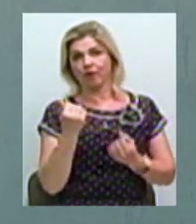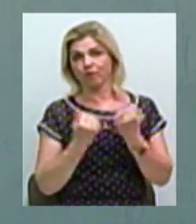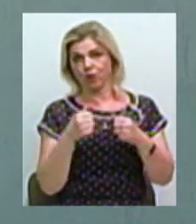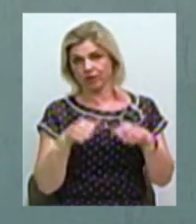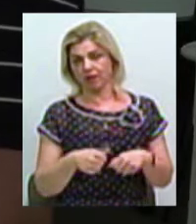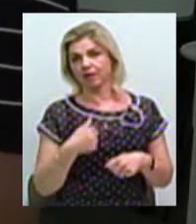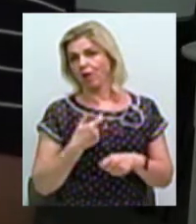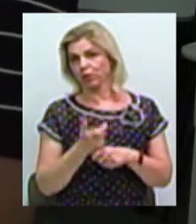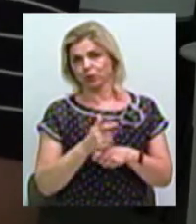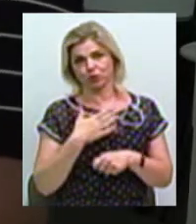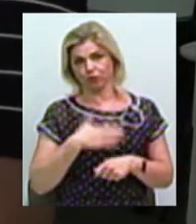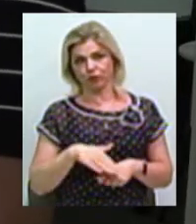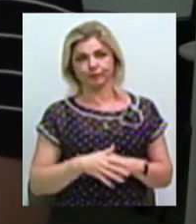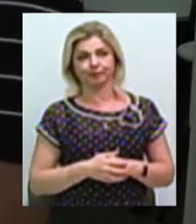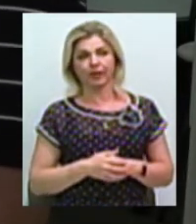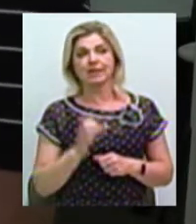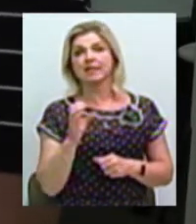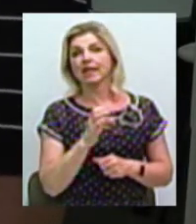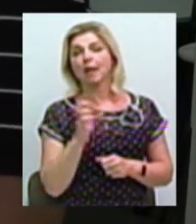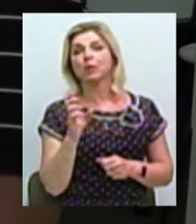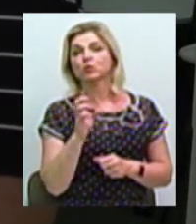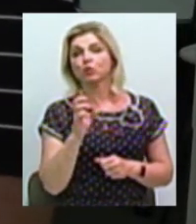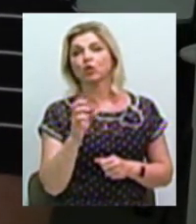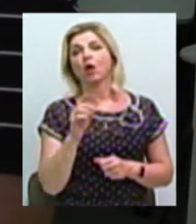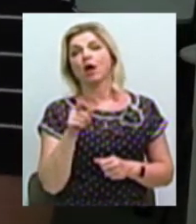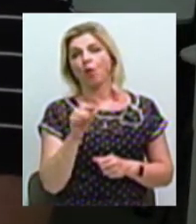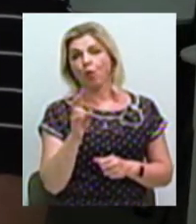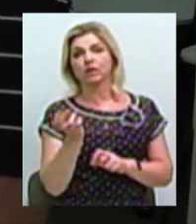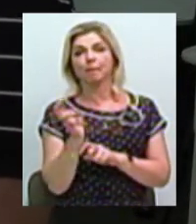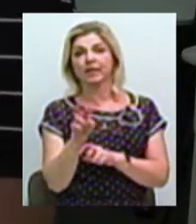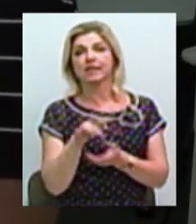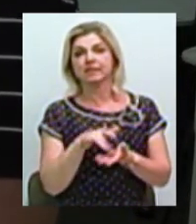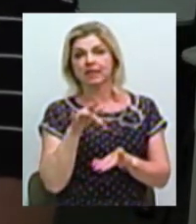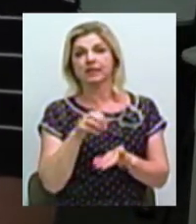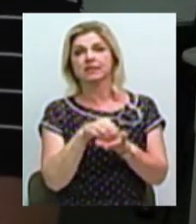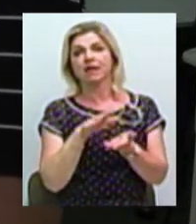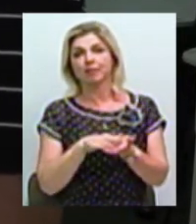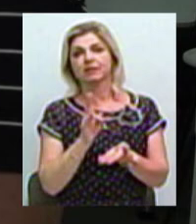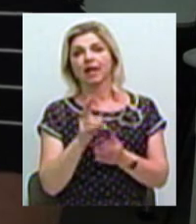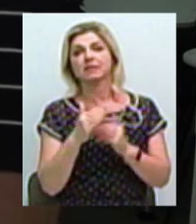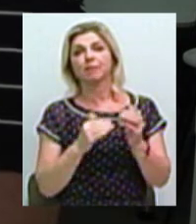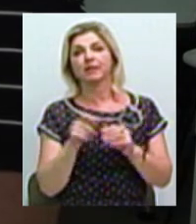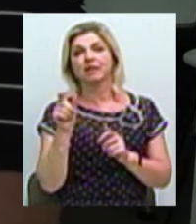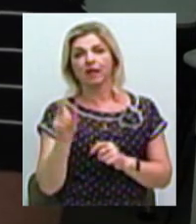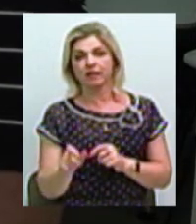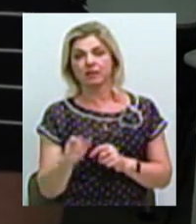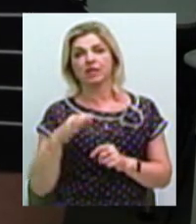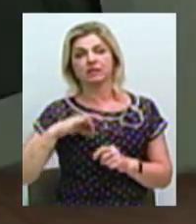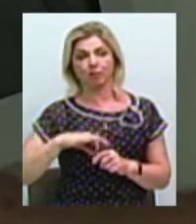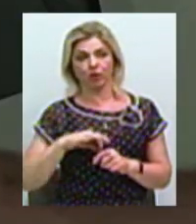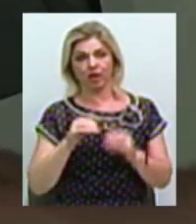дуже задоволена. Сергій Безушко вирішив прийти до сервісного центру та записатися до спеціаліста, використавши